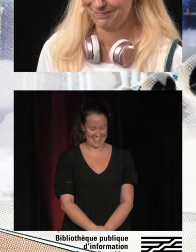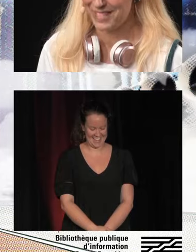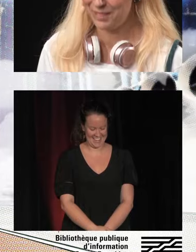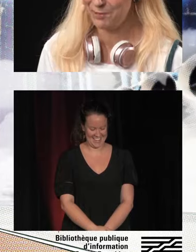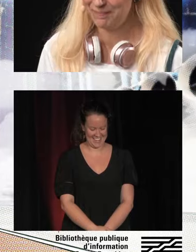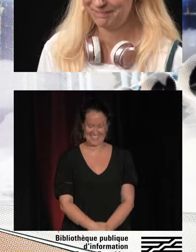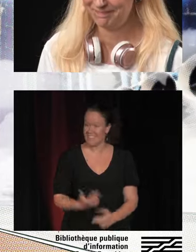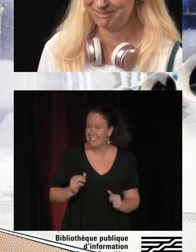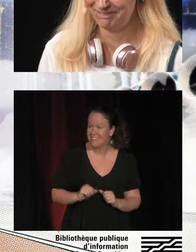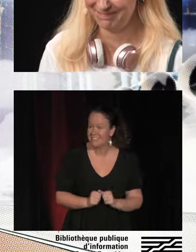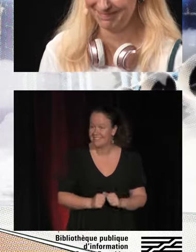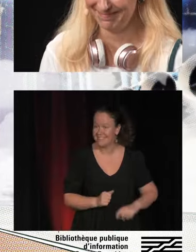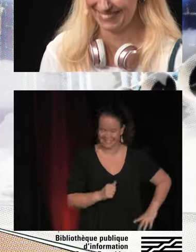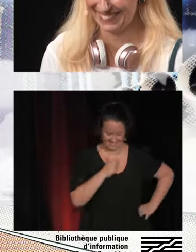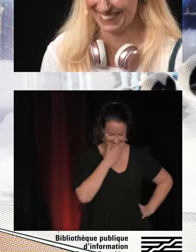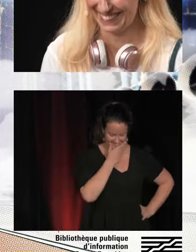Ça va, vous?